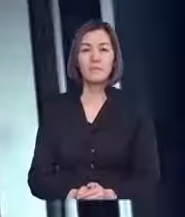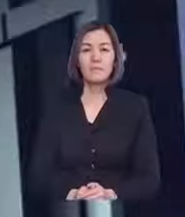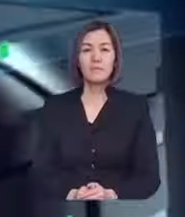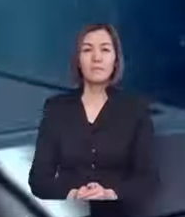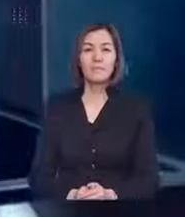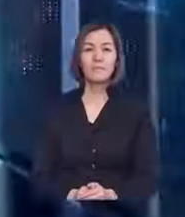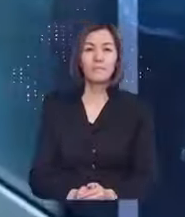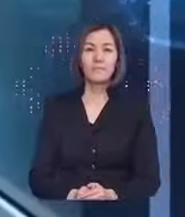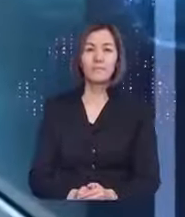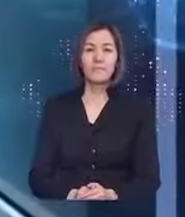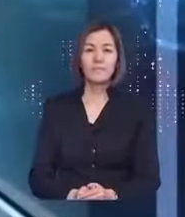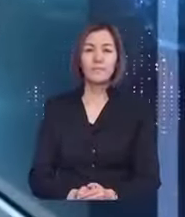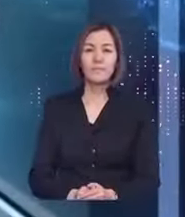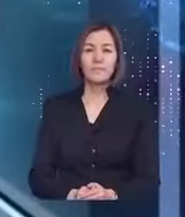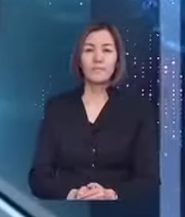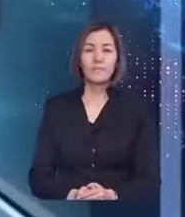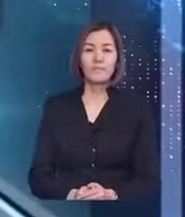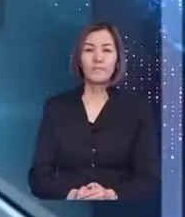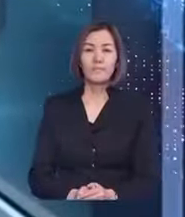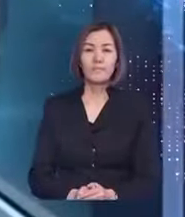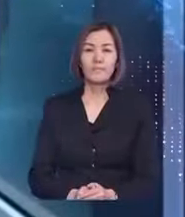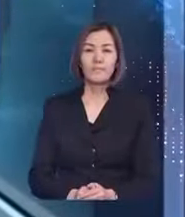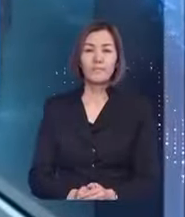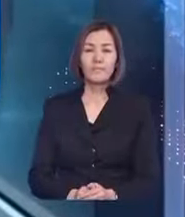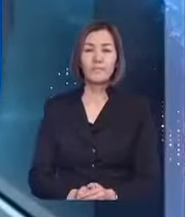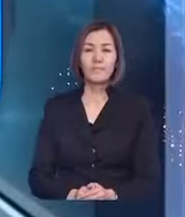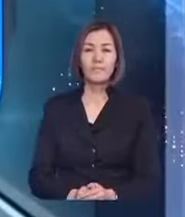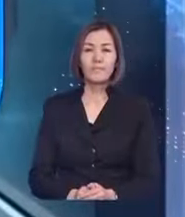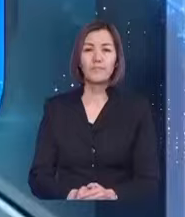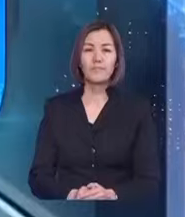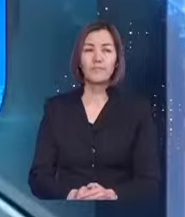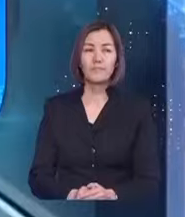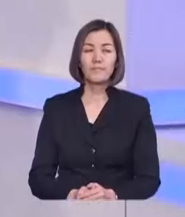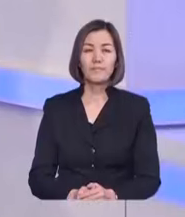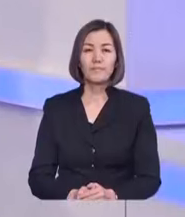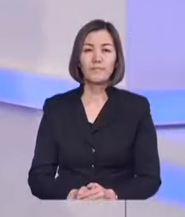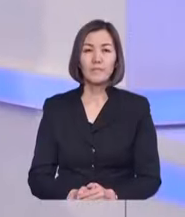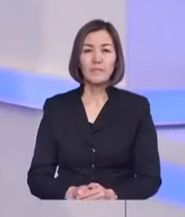Бекжан Кенжебай, Жетісу телеарнасы, Алматы облысы, Еңбекшіқазақ ауданынан.